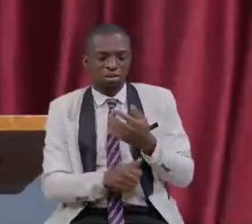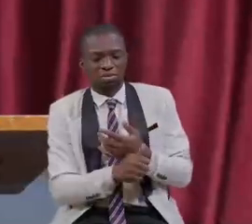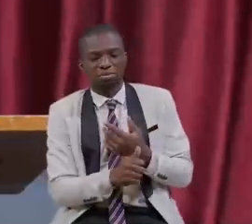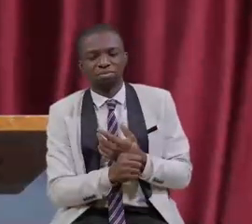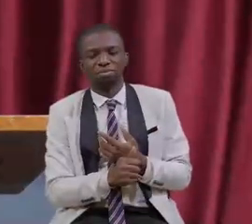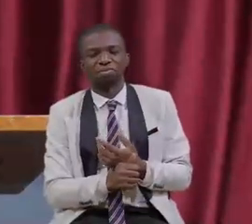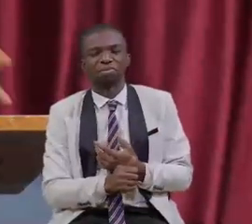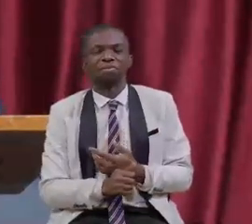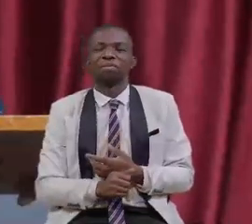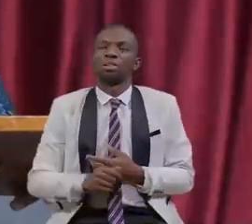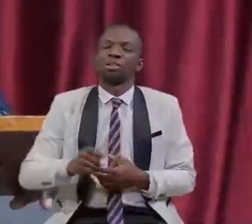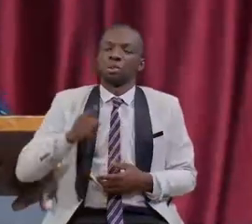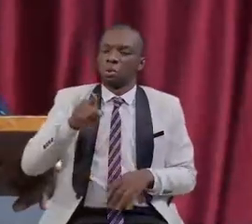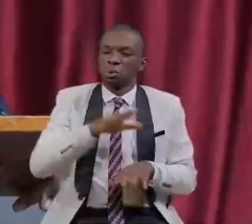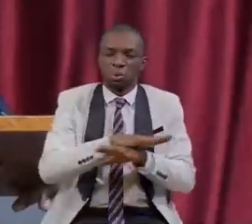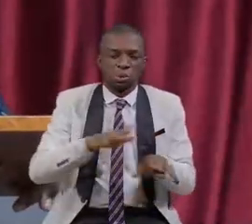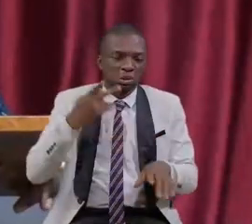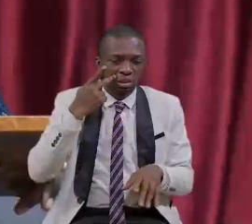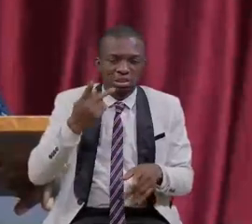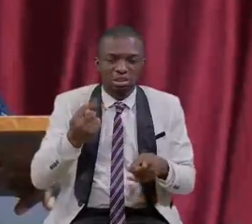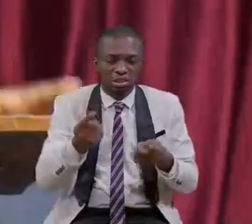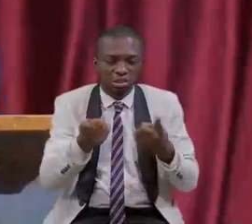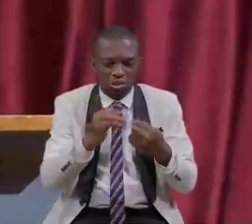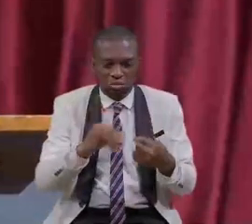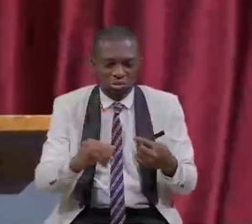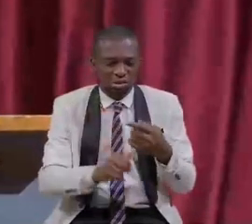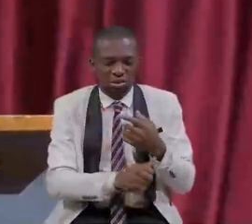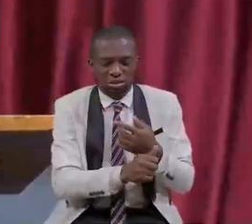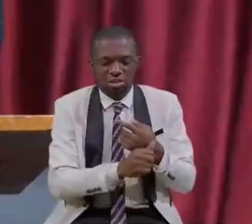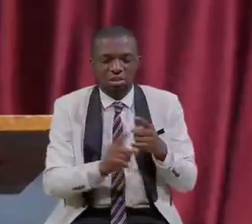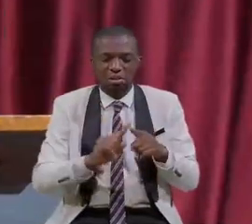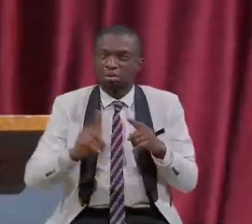On ne voit pas la brutalité qui vient, mais Dieu voit la brutalité.